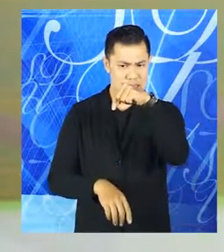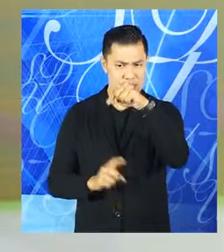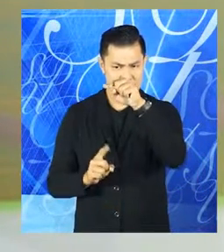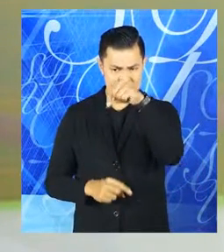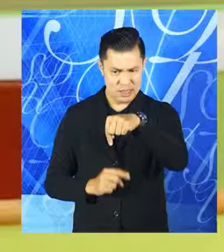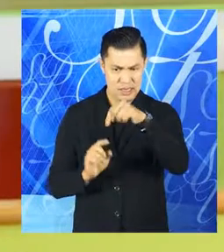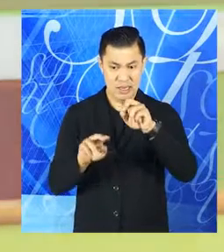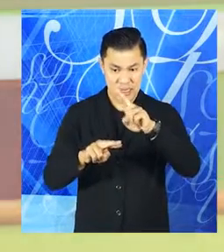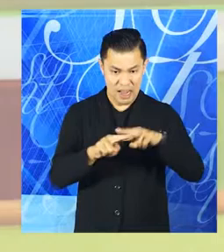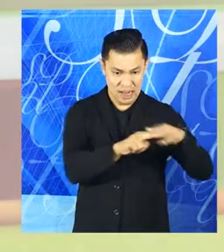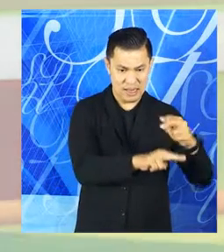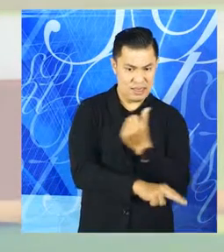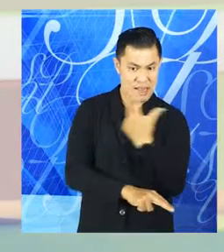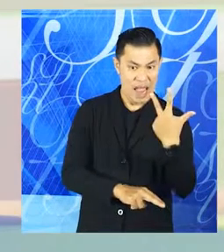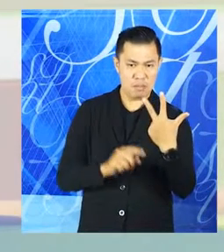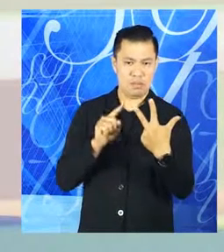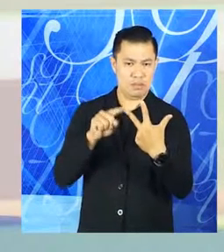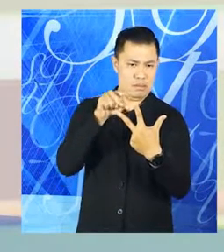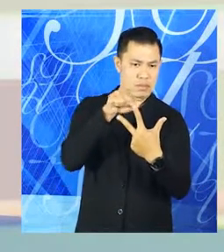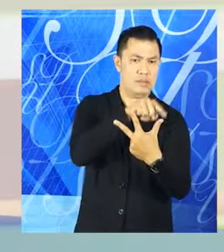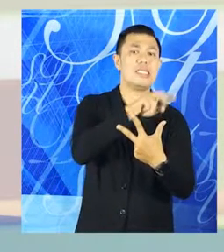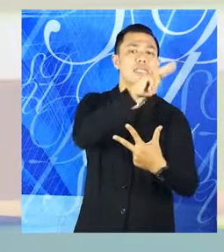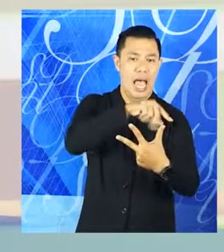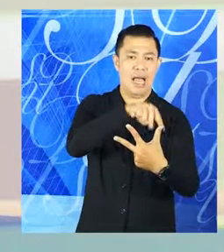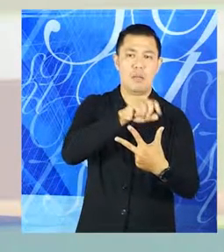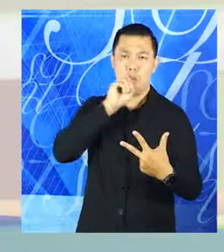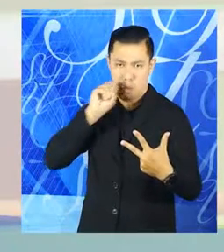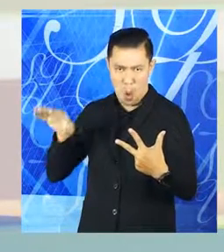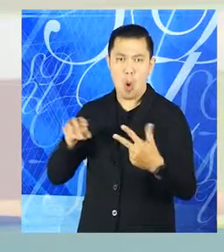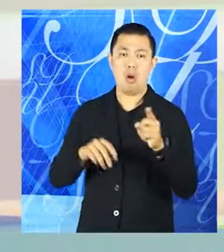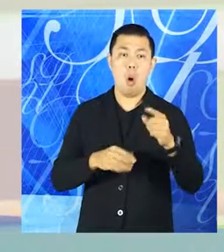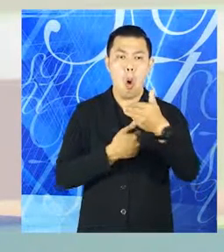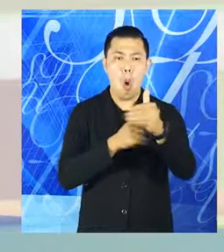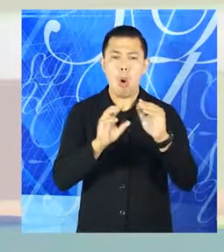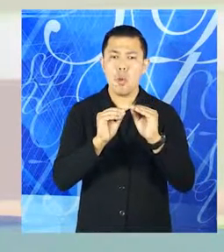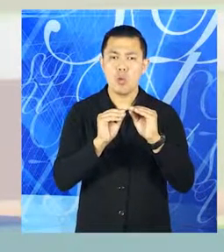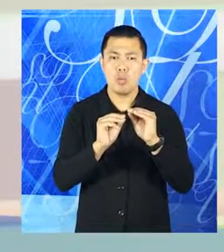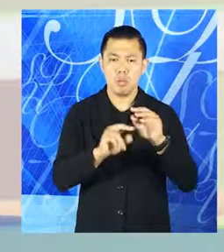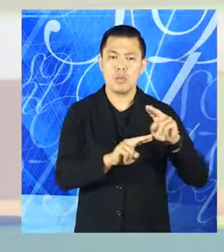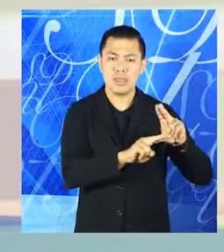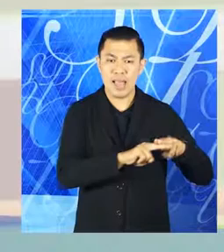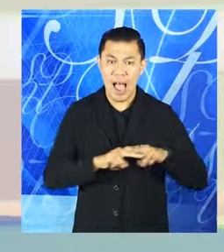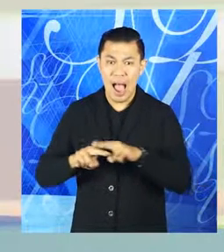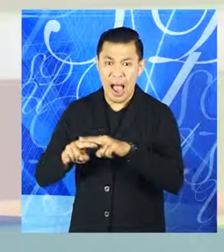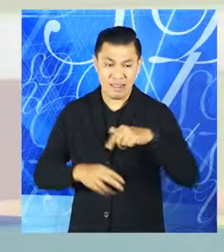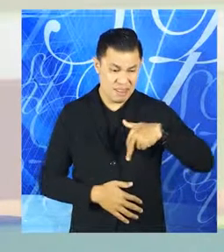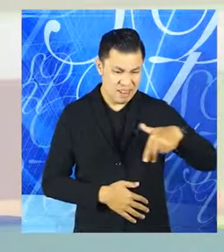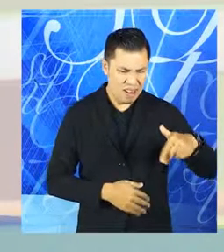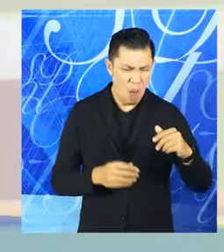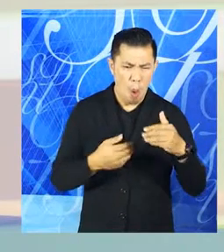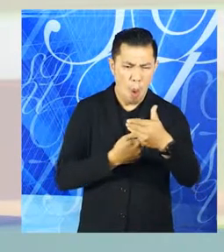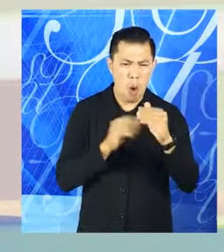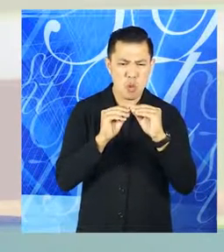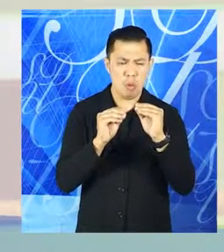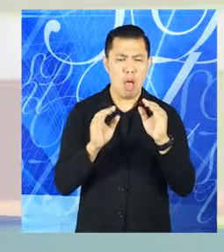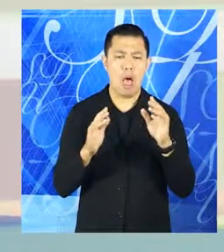ที่นั่งการเดินระหว่างที่นั่งเช่นในห้องประชุมมักจะมีช่องทางแ